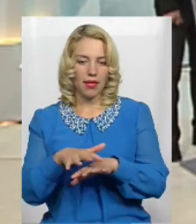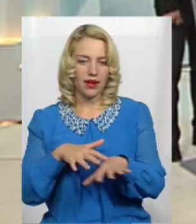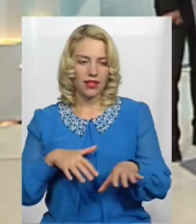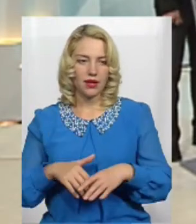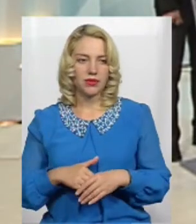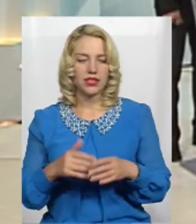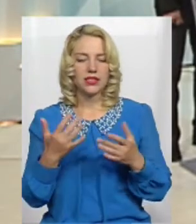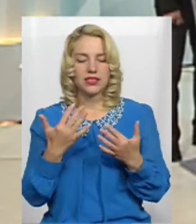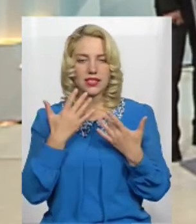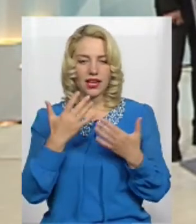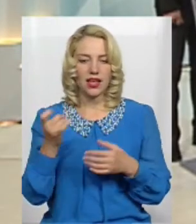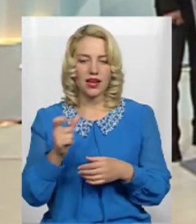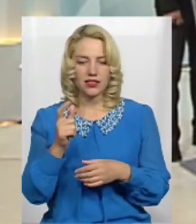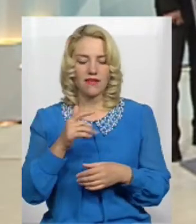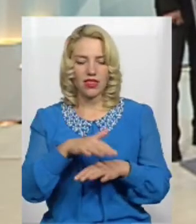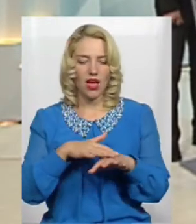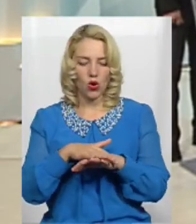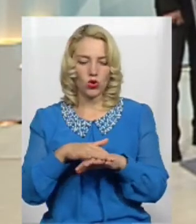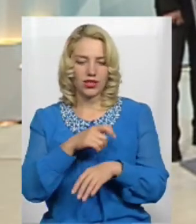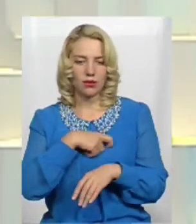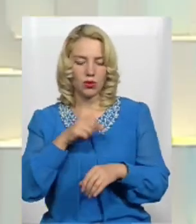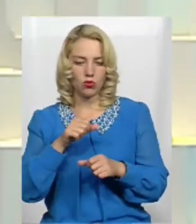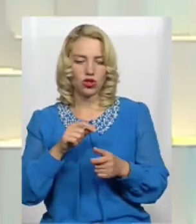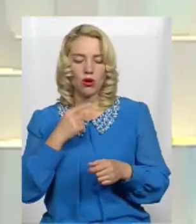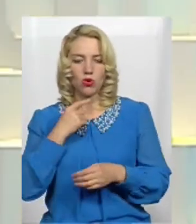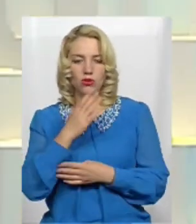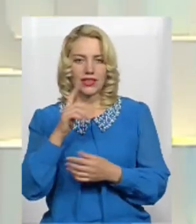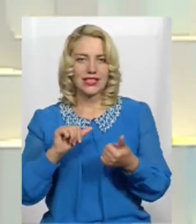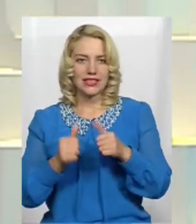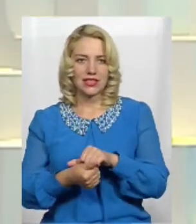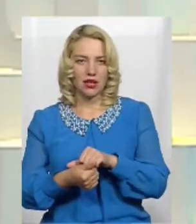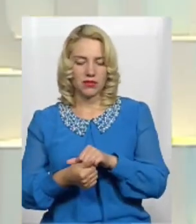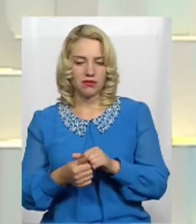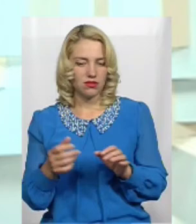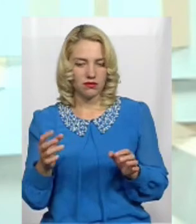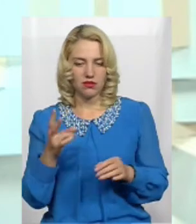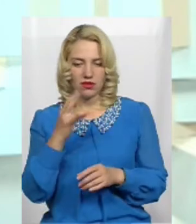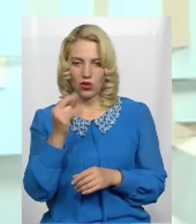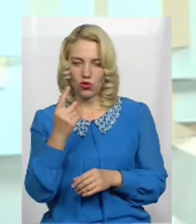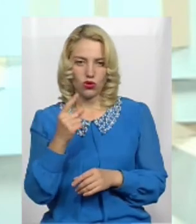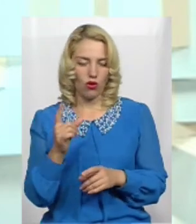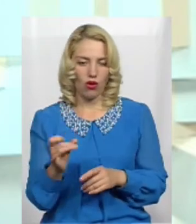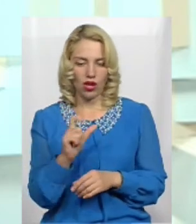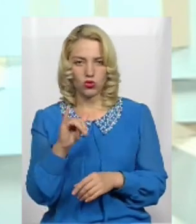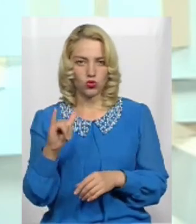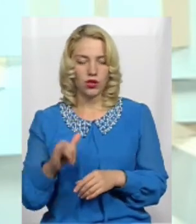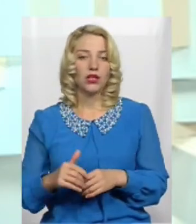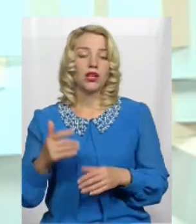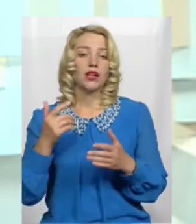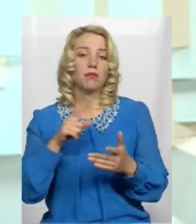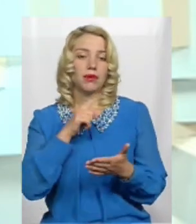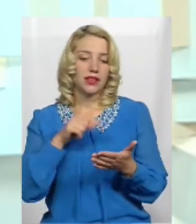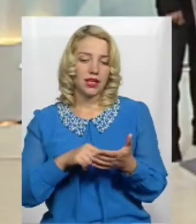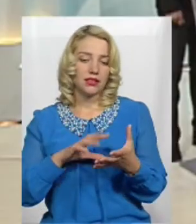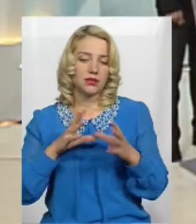народний депутат може проголосувати замість свого колеги по фракції? Ні в якому випадку. Жодного, правильно. І питання